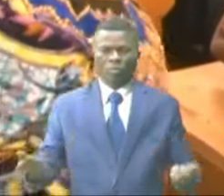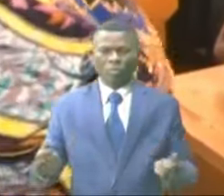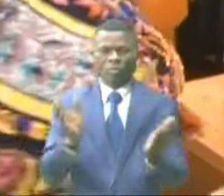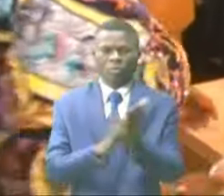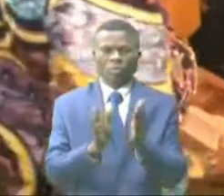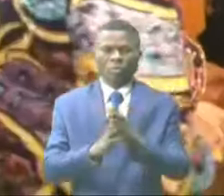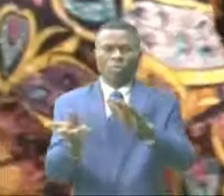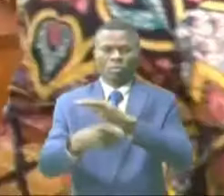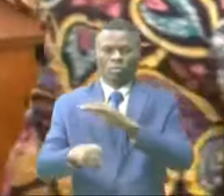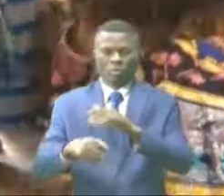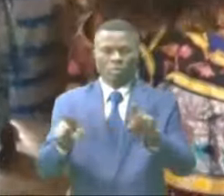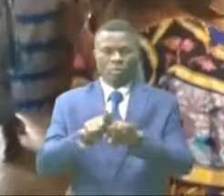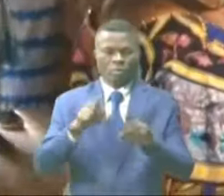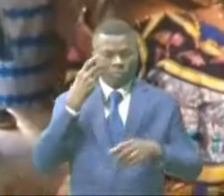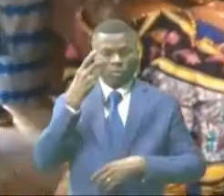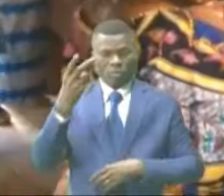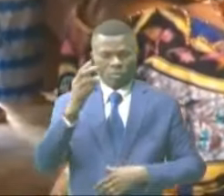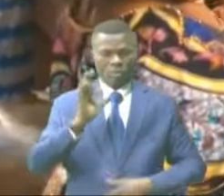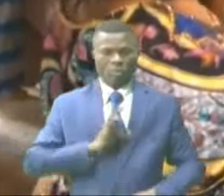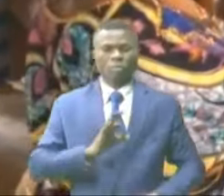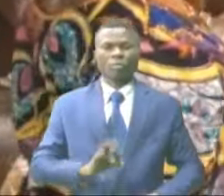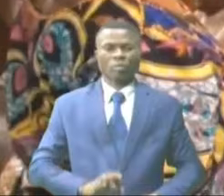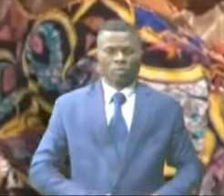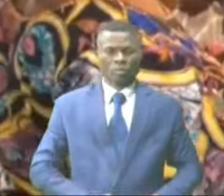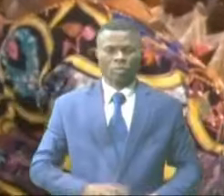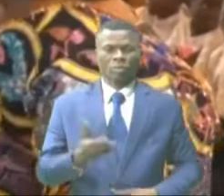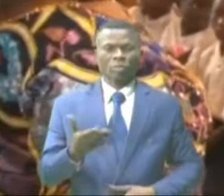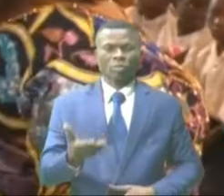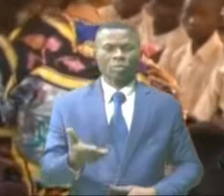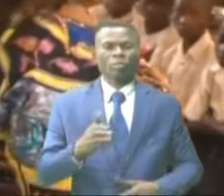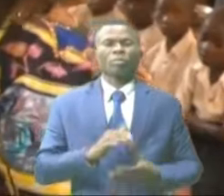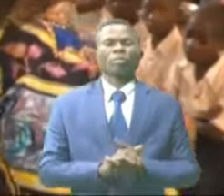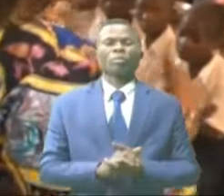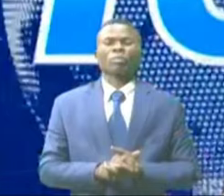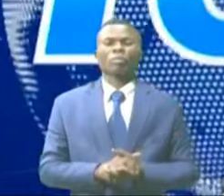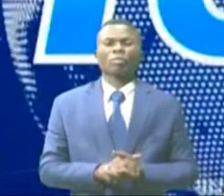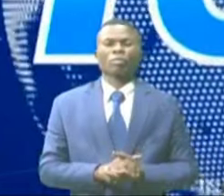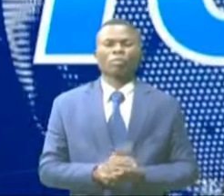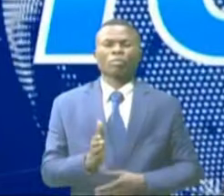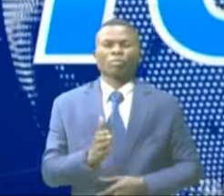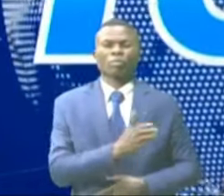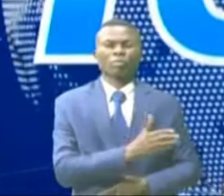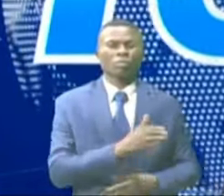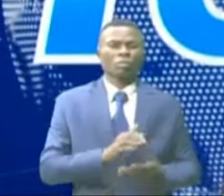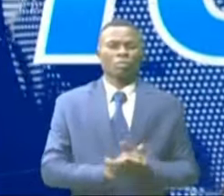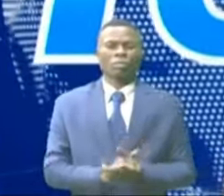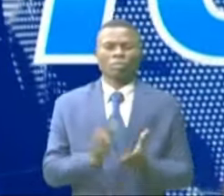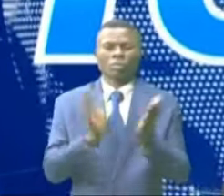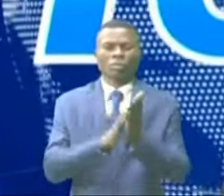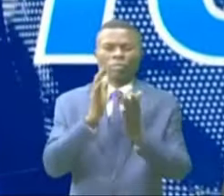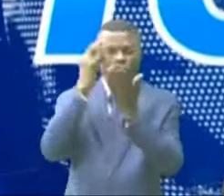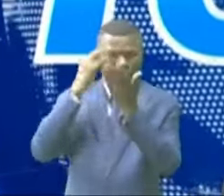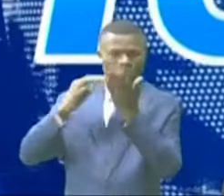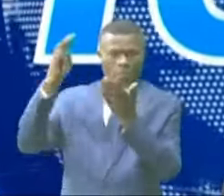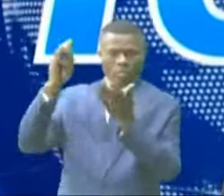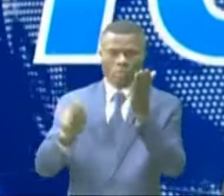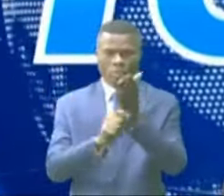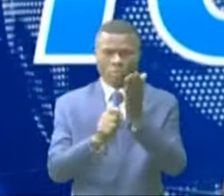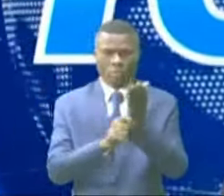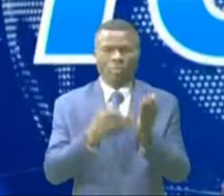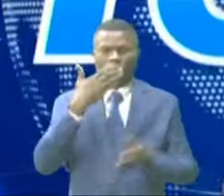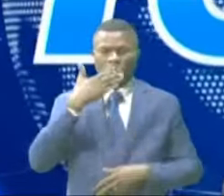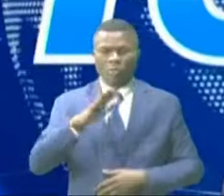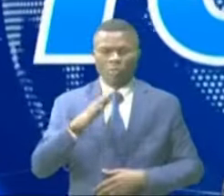écoles primaires, selon la vision du chef de l'État, Félix-Antoine Tshisekedi Tshilombo. L'Institut supérieur des technologies